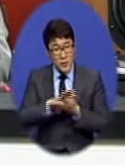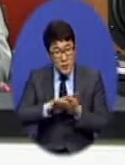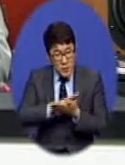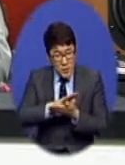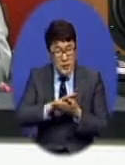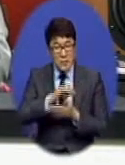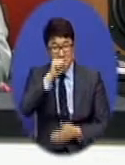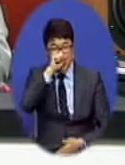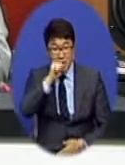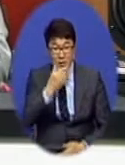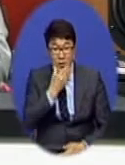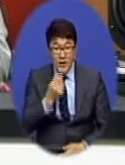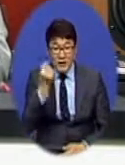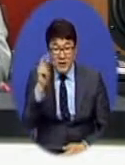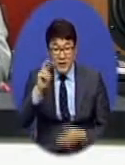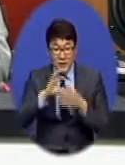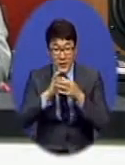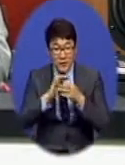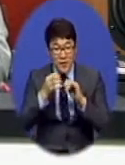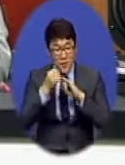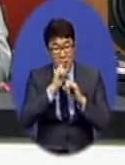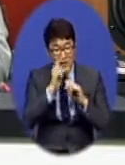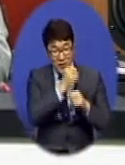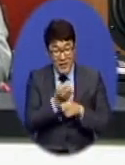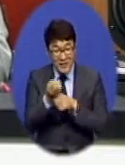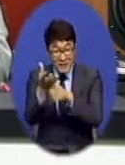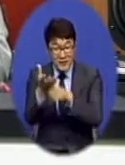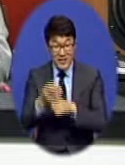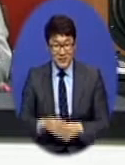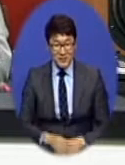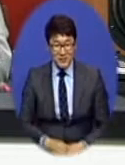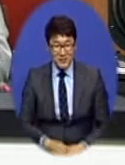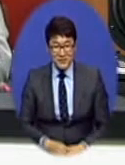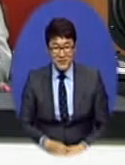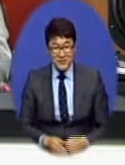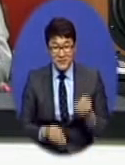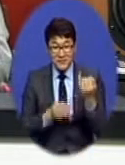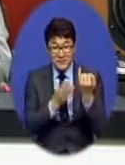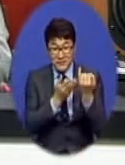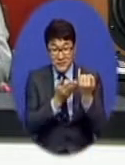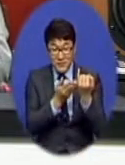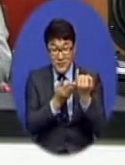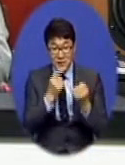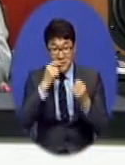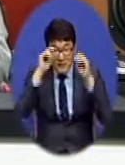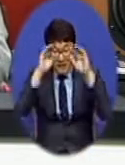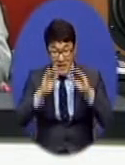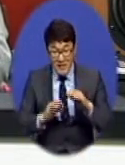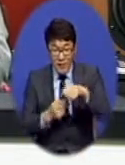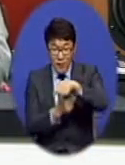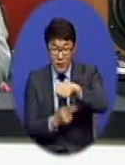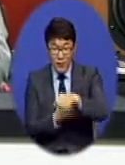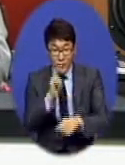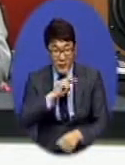좋겠어요. 저희 복지TV 통해서 저희가 전해드리고요. 자, 박 화자님의 비 내리는 영동교, 일단 노래